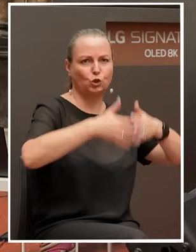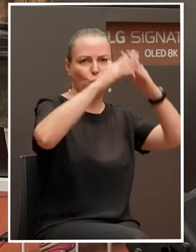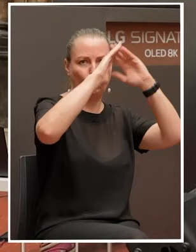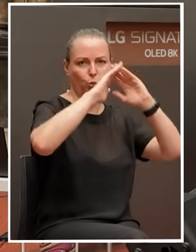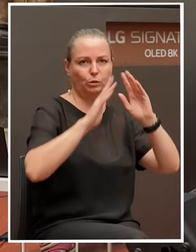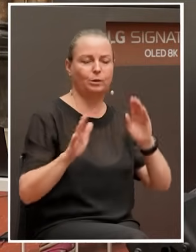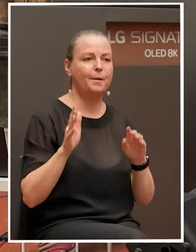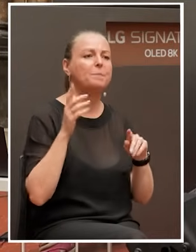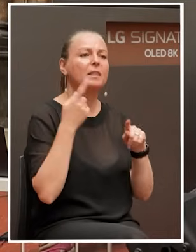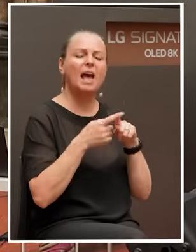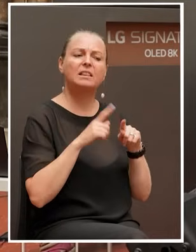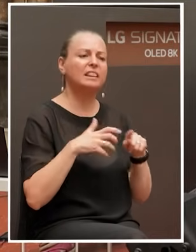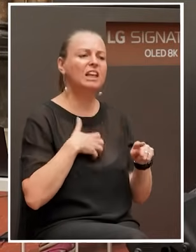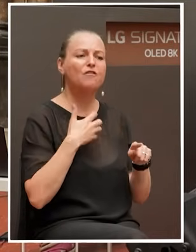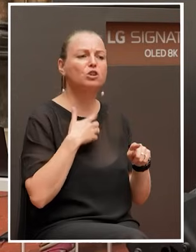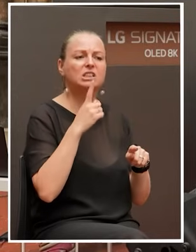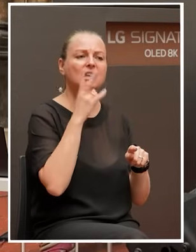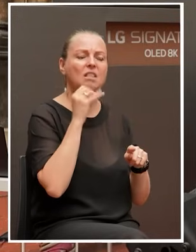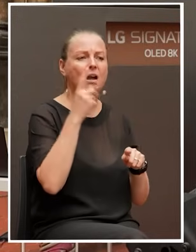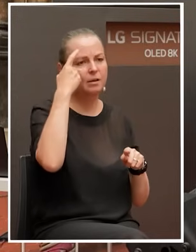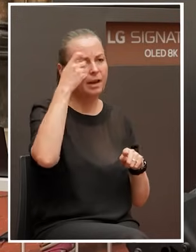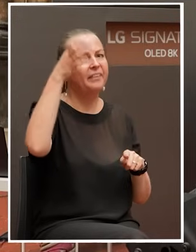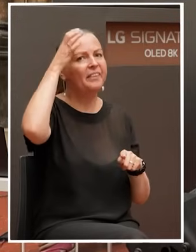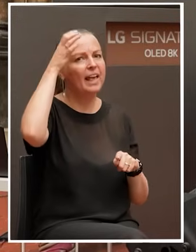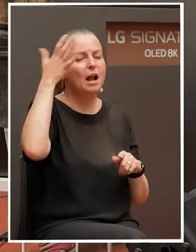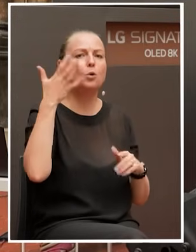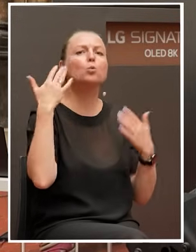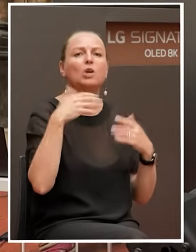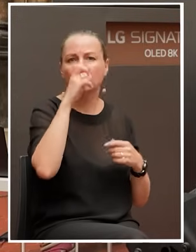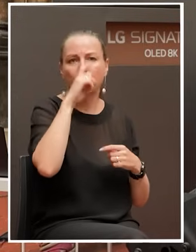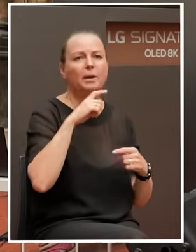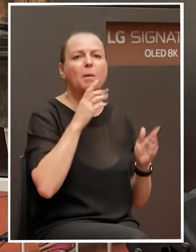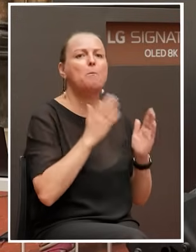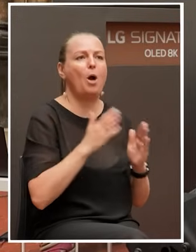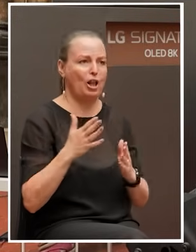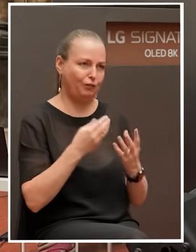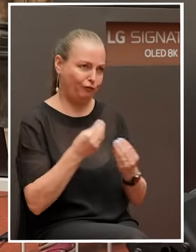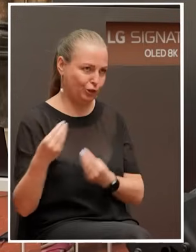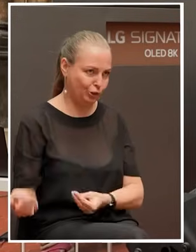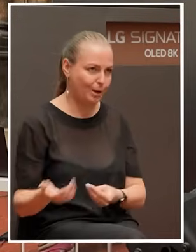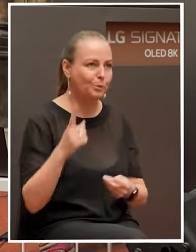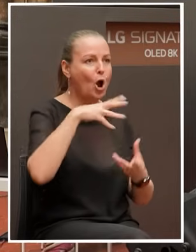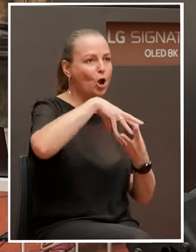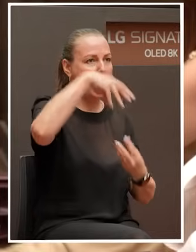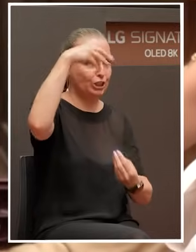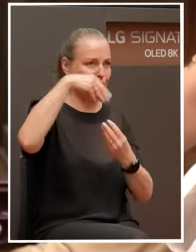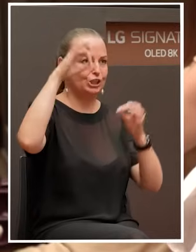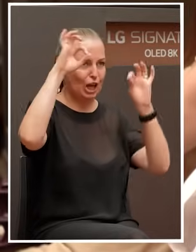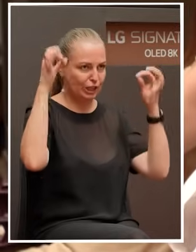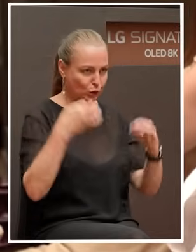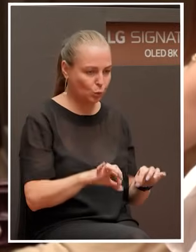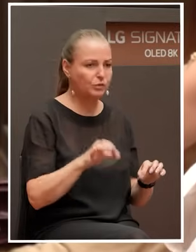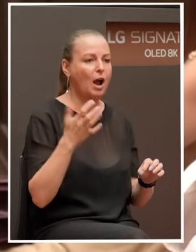высокомерием, это тревожный знак гения, лишенного понимания порядка вещей. То, что готическое искусство, церебральное в своей